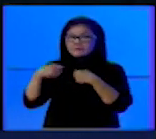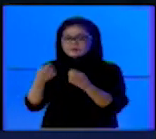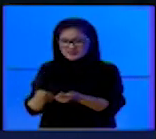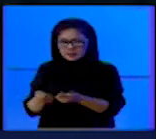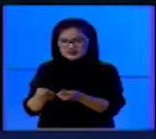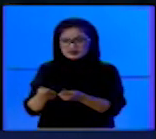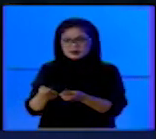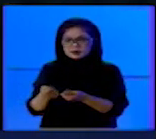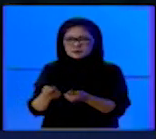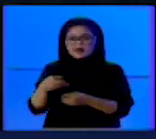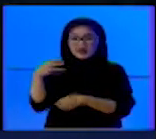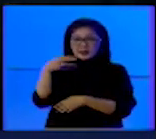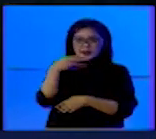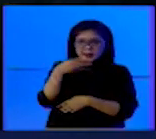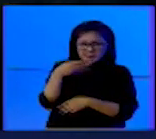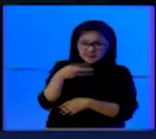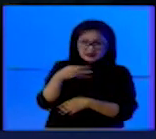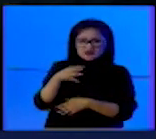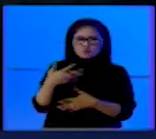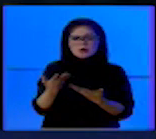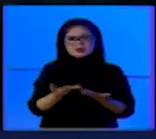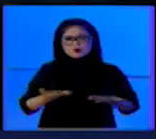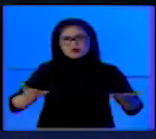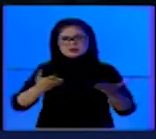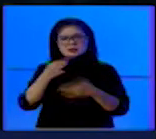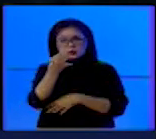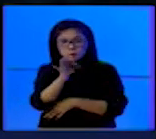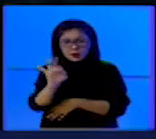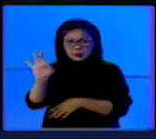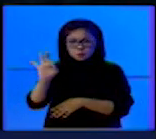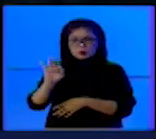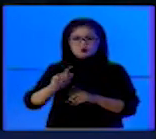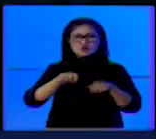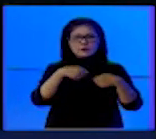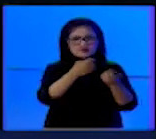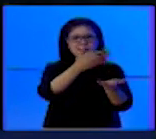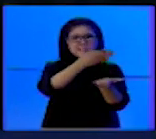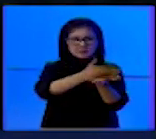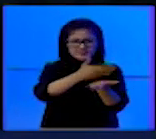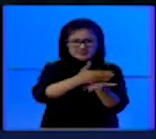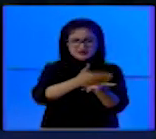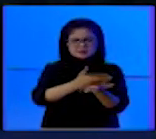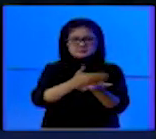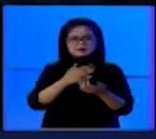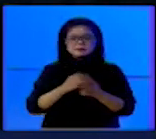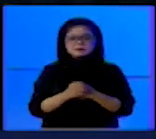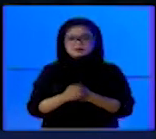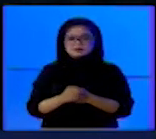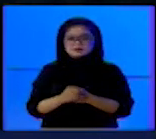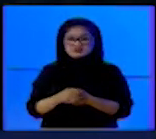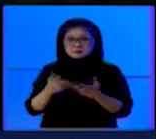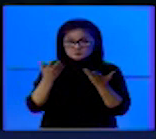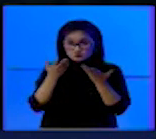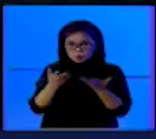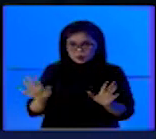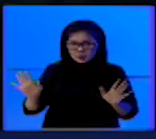bedanya itu, kalau new normal kan pendaftaran tidak dibatasi. Akhirnya kan banyak orang yang daftar. Setelah fluktuasi